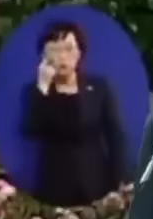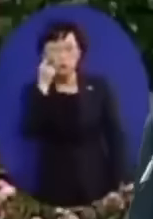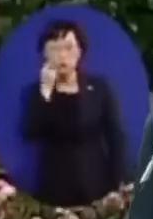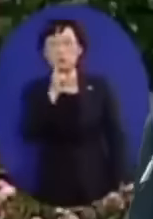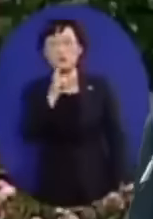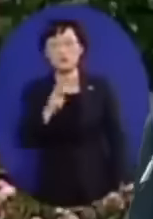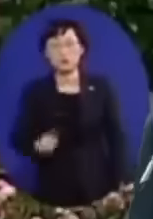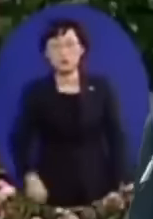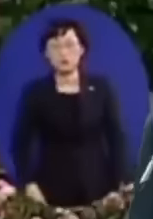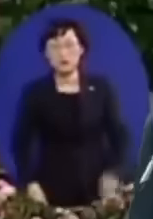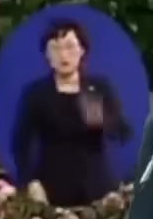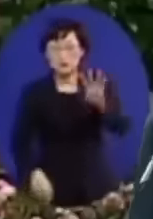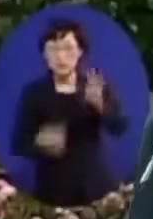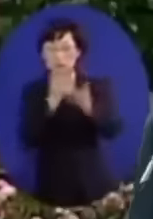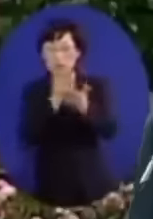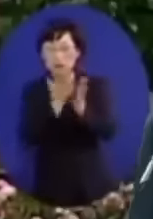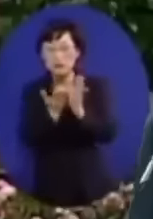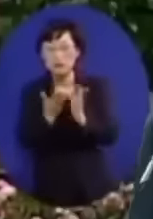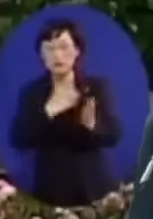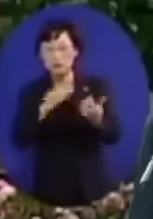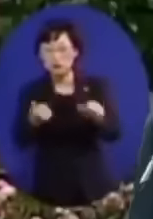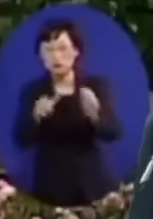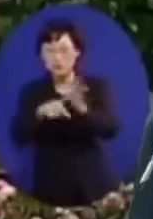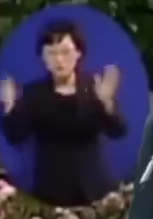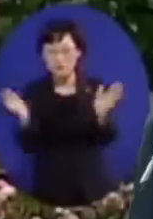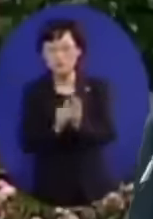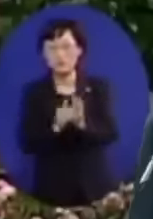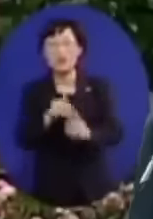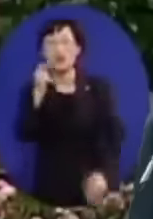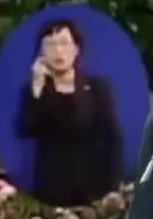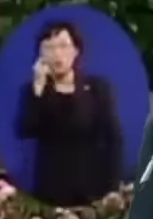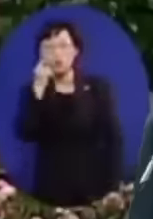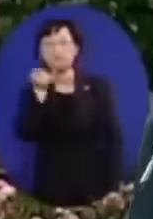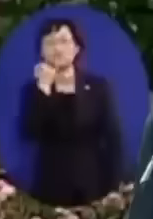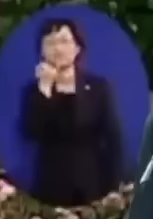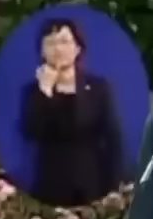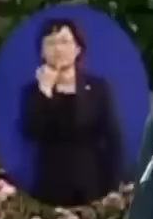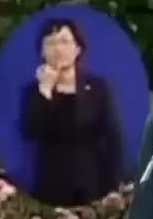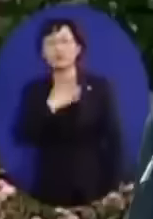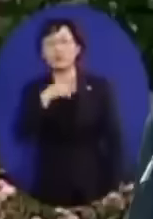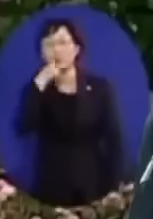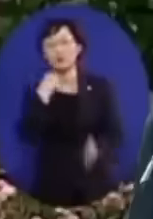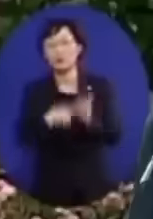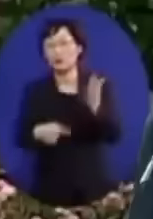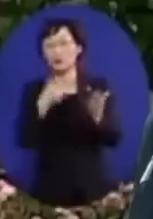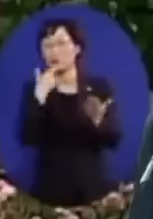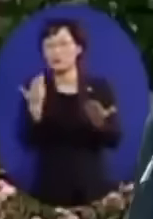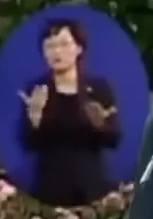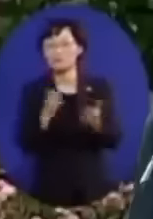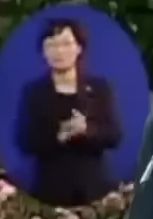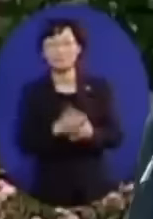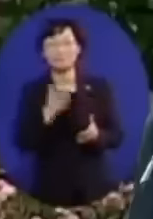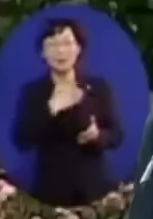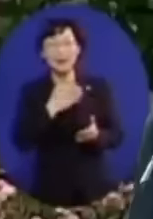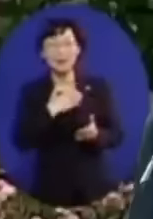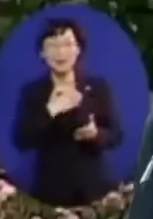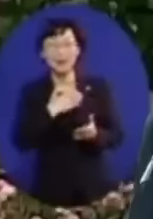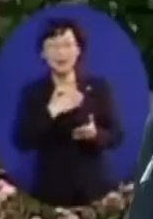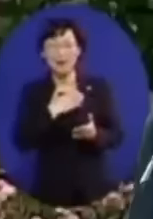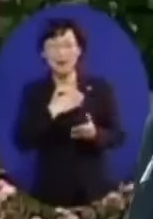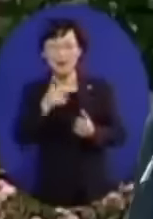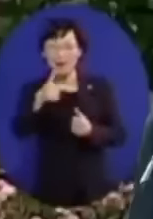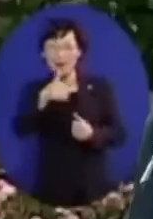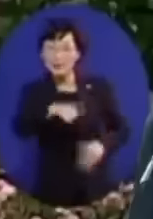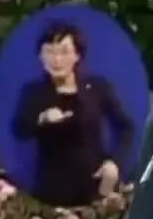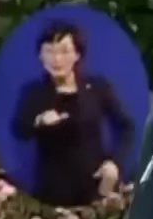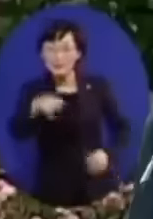그러면서 이 네 가지는 비록 죽을 때까지 못하더라도 내게 손해될 것 하나도 없다. 나는 아이들에게도 이 네 가지는 하지